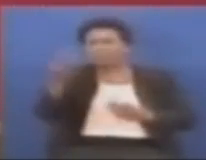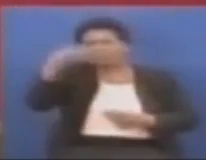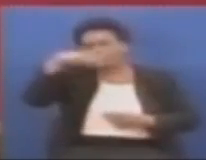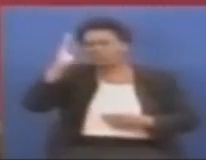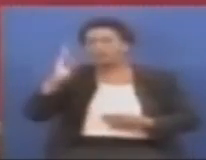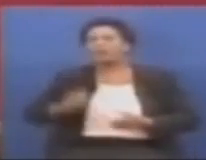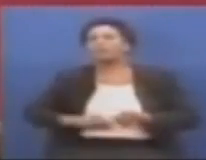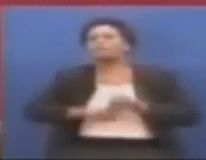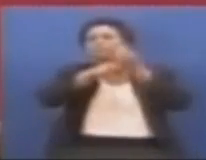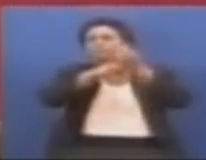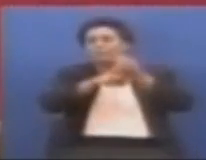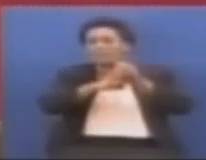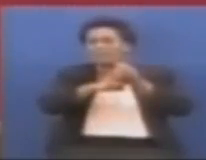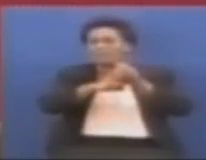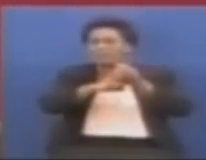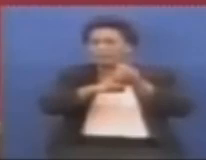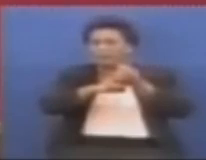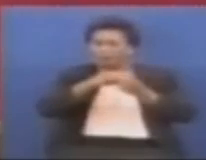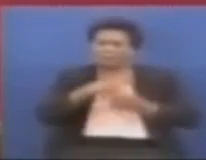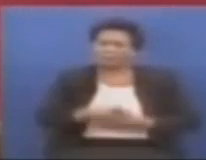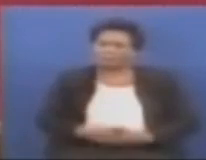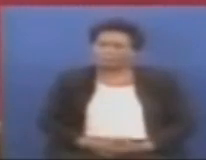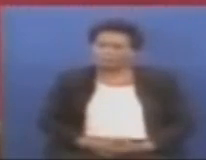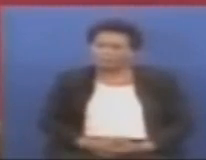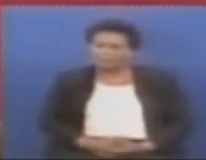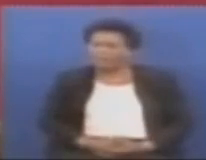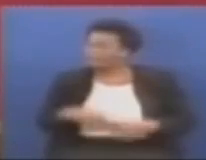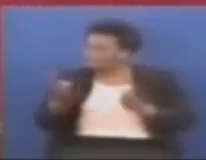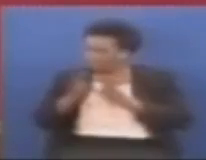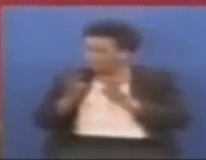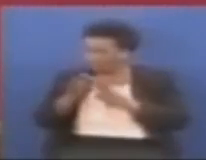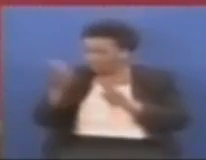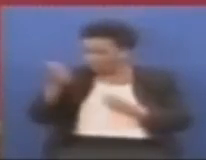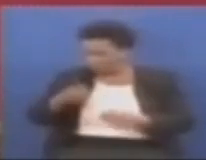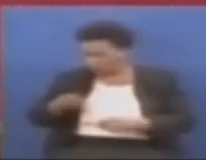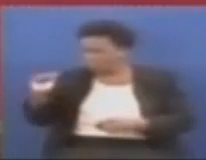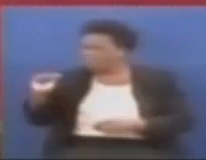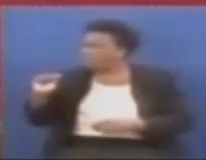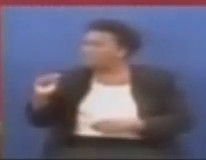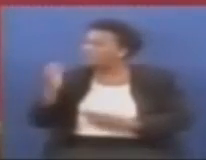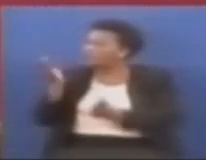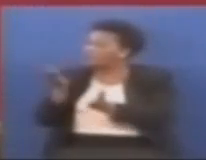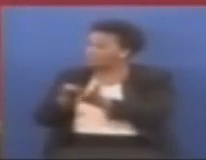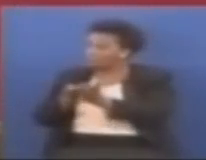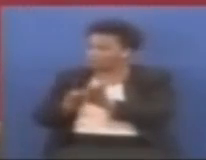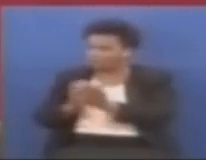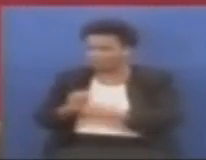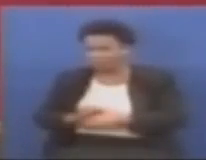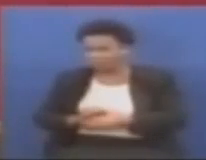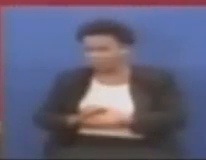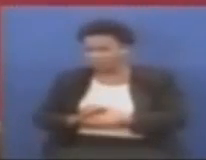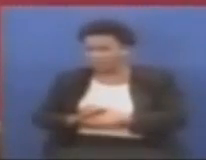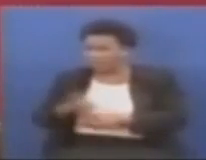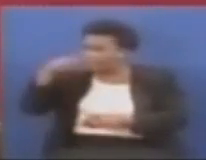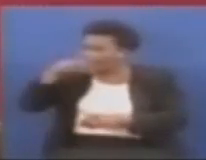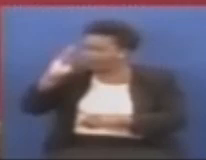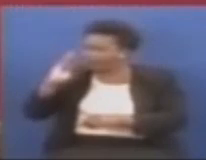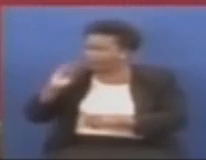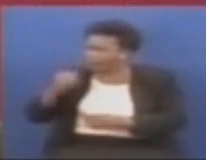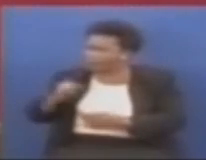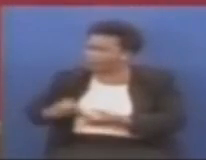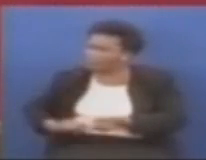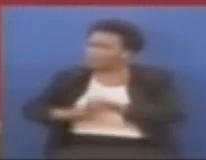ili kuhakikisha nguvu ya wananchi haipotei. Na yeye mwenyewe Mheshimiwa mbunge ni shuhuda nguvu kubwa ambayo inapelekwa na serikali kuhakikisha